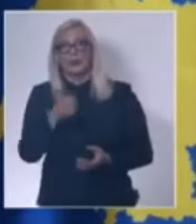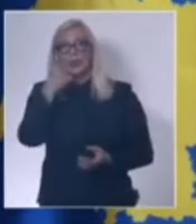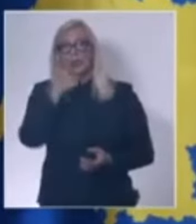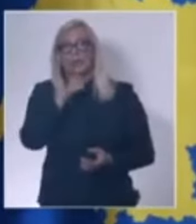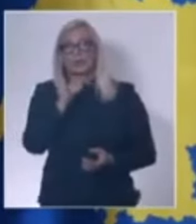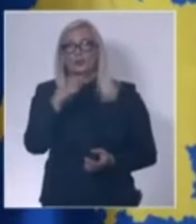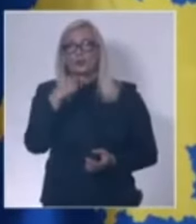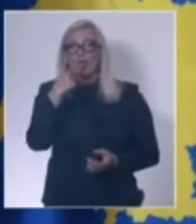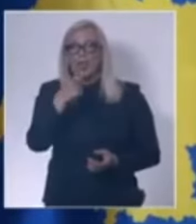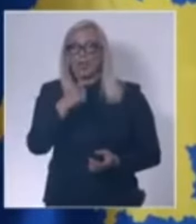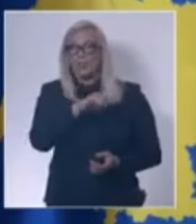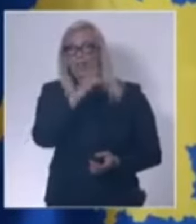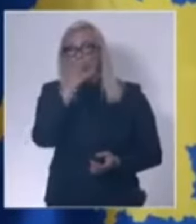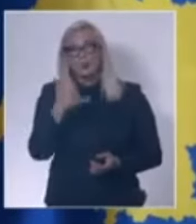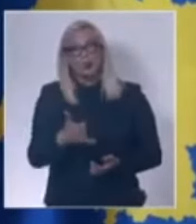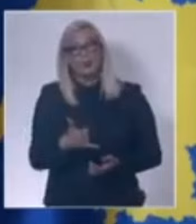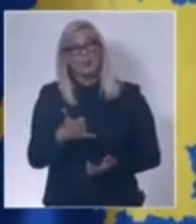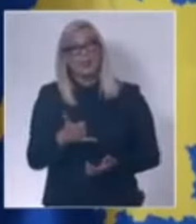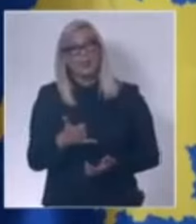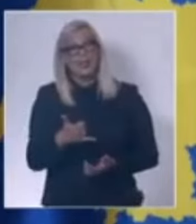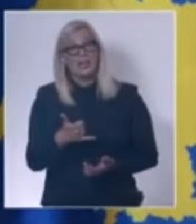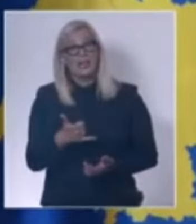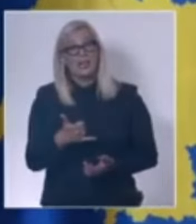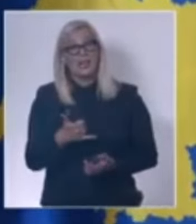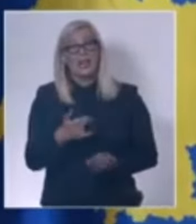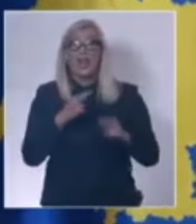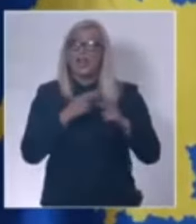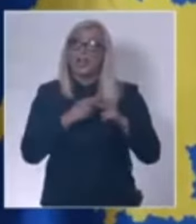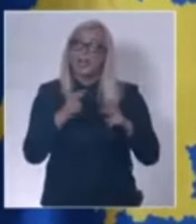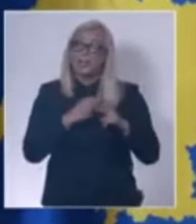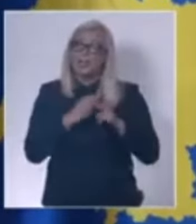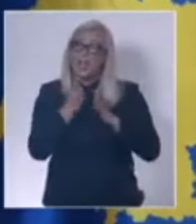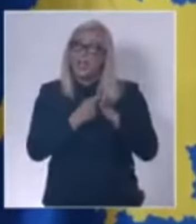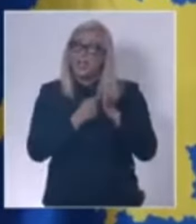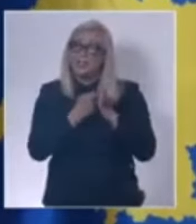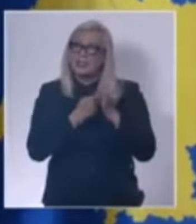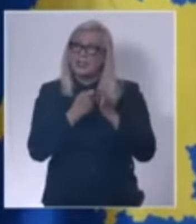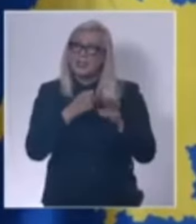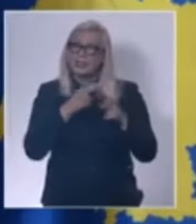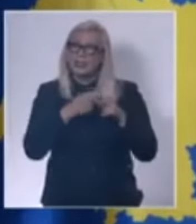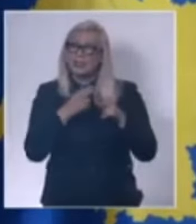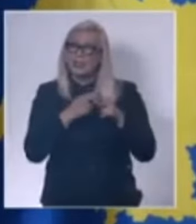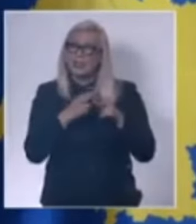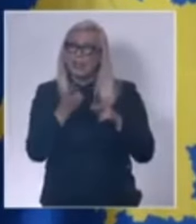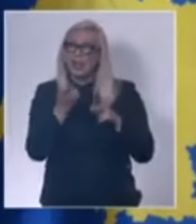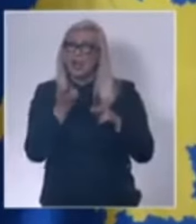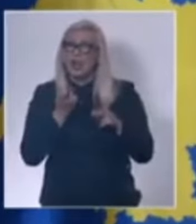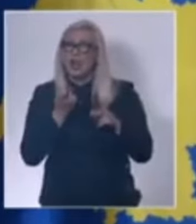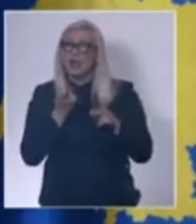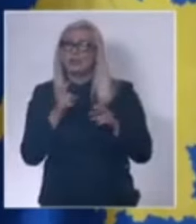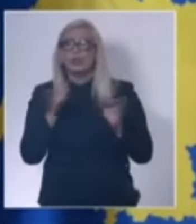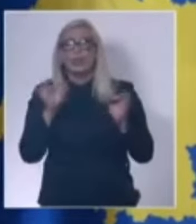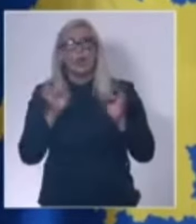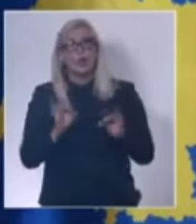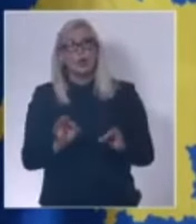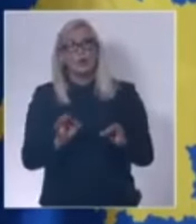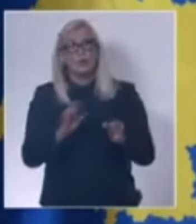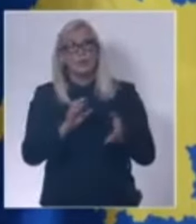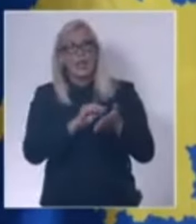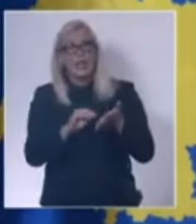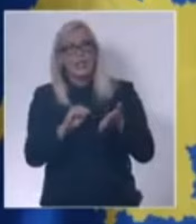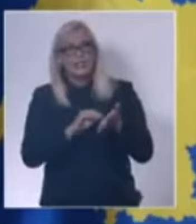tashmë do të zbardhen nga një raport zyrtar